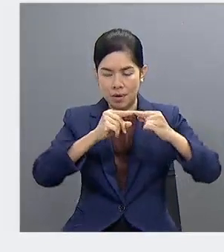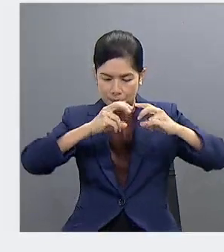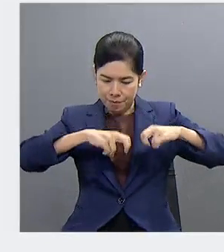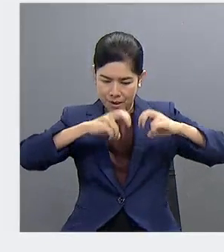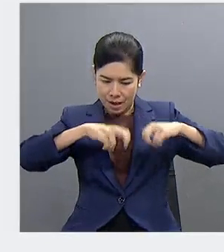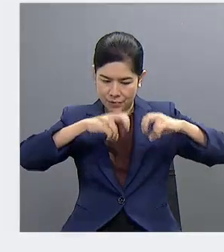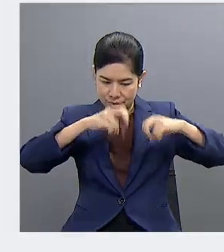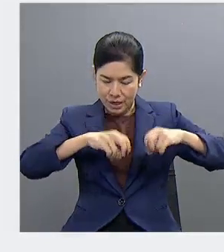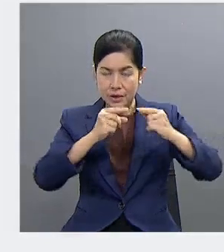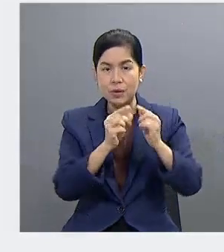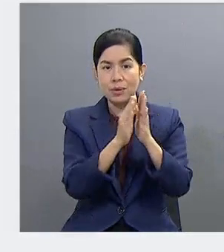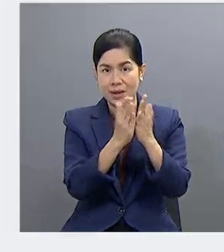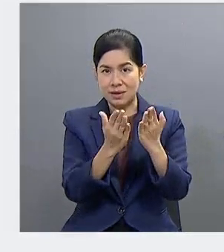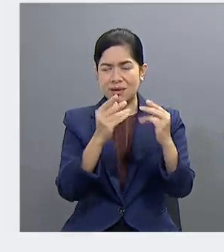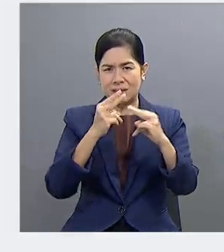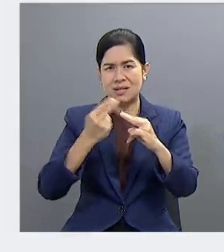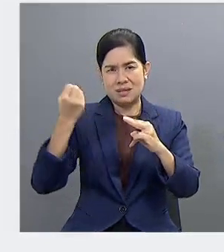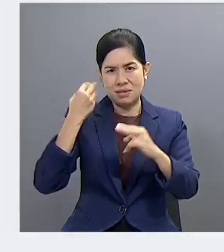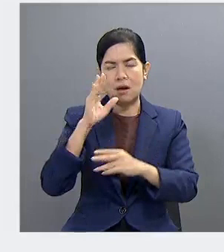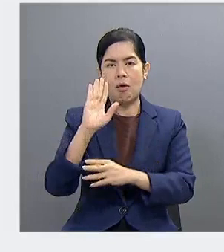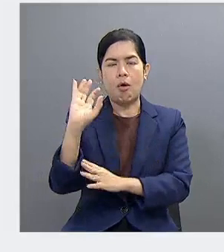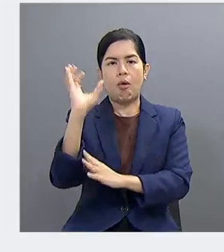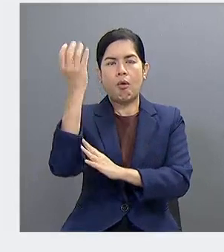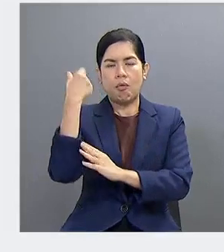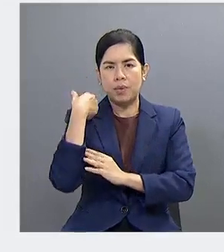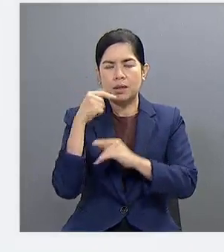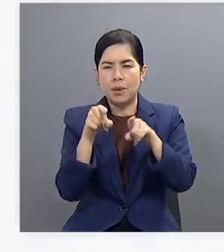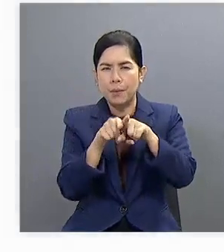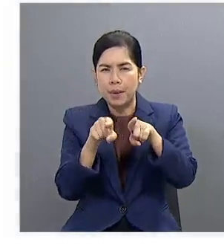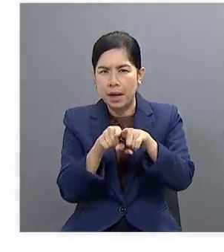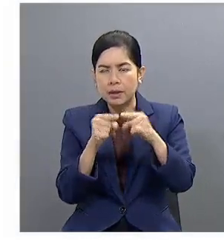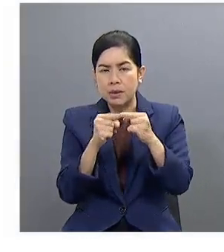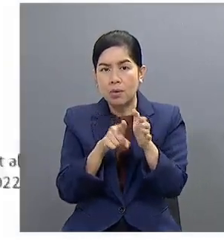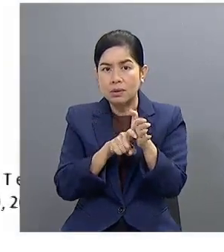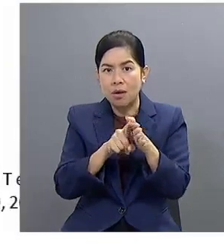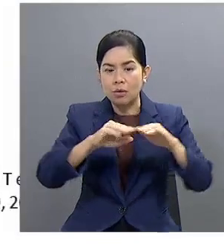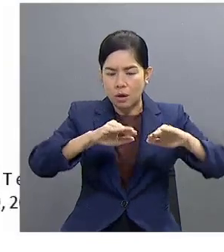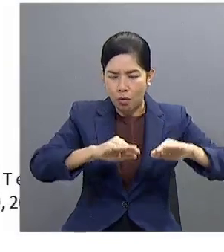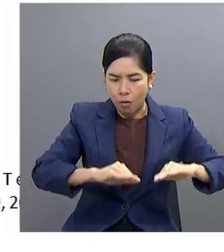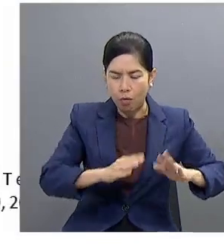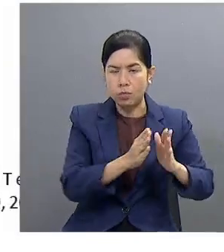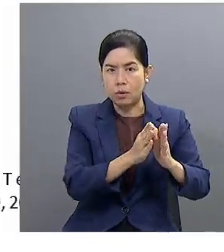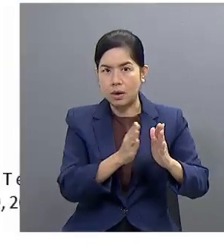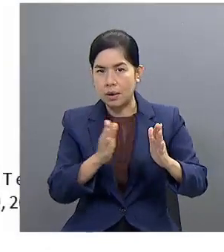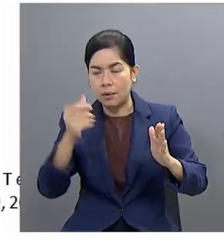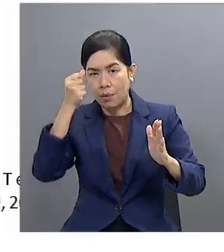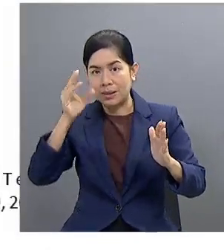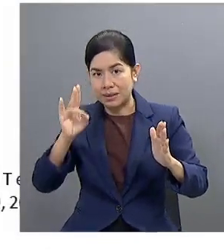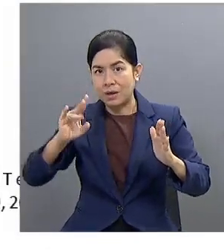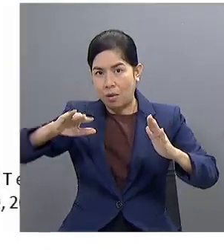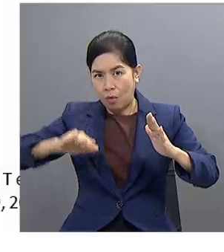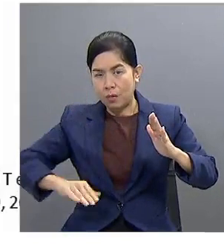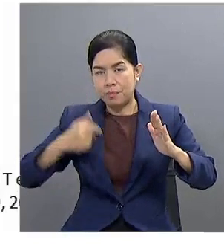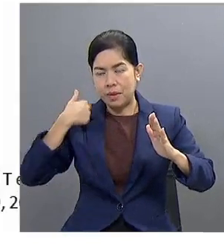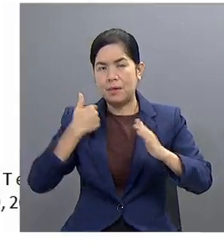ชั้นนำของโลกมีผลคล้ายกันมากก็คือเชื้อจะลดลงหลัง 7วันไปแล้วและจะพบได้น้อยมากต้องหลัง